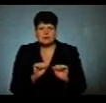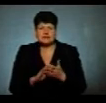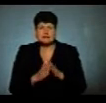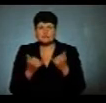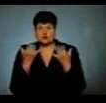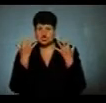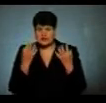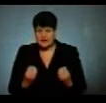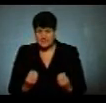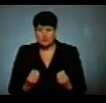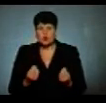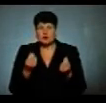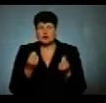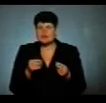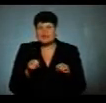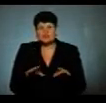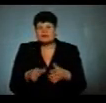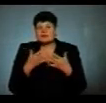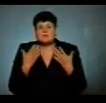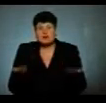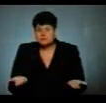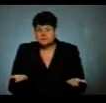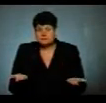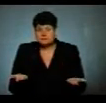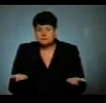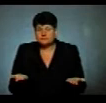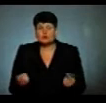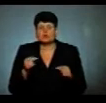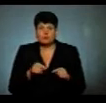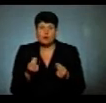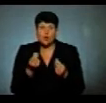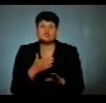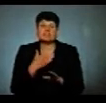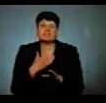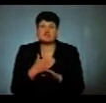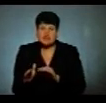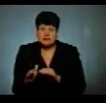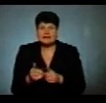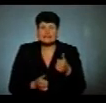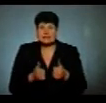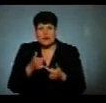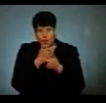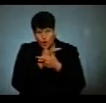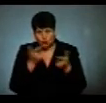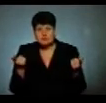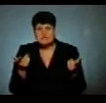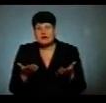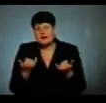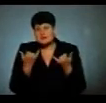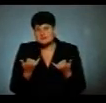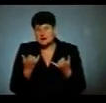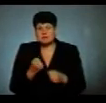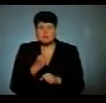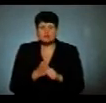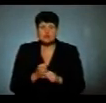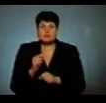сьогоднішній день якогось чіткого рішення немає. Тому ми кошти виділили, тендера оголосили і вже зараз працюємо